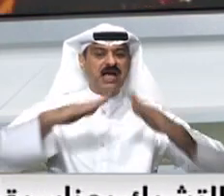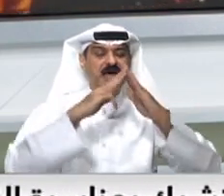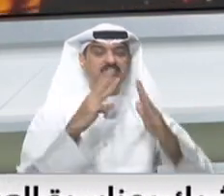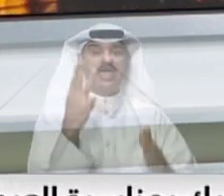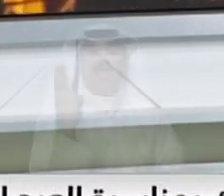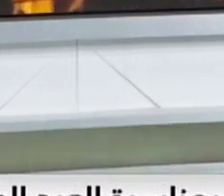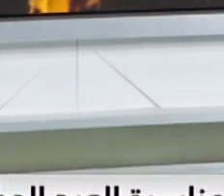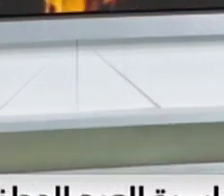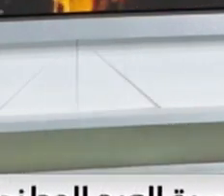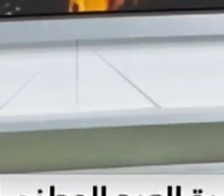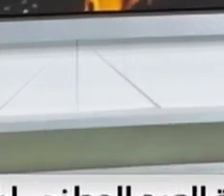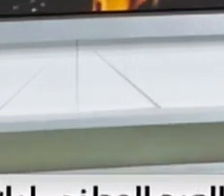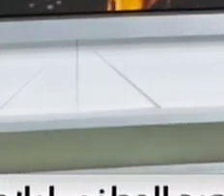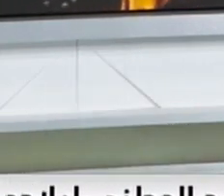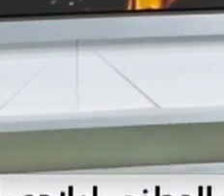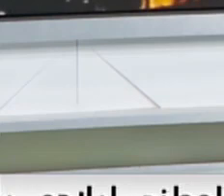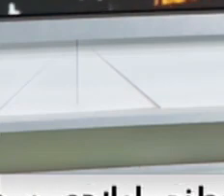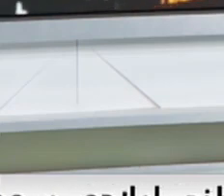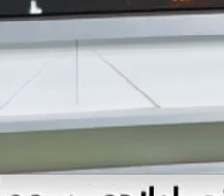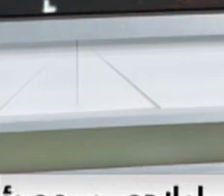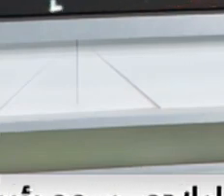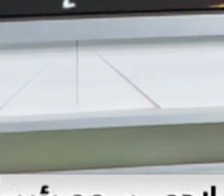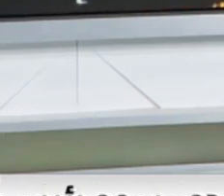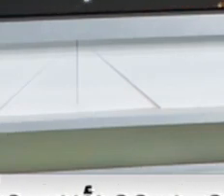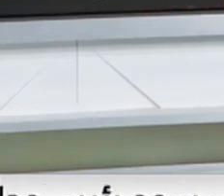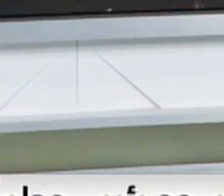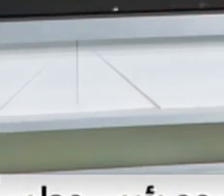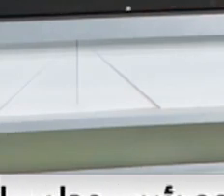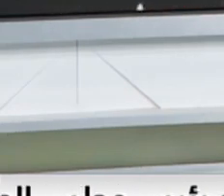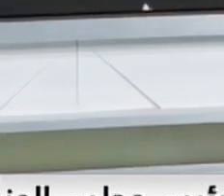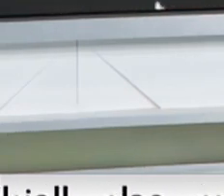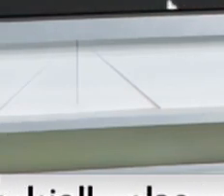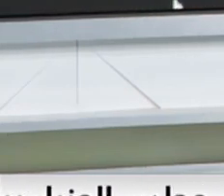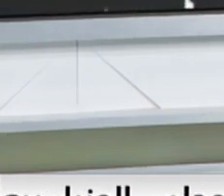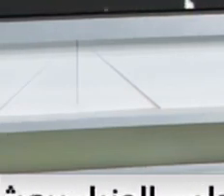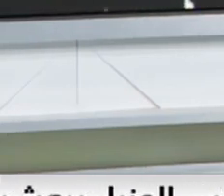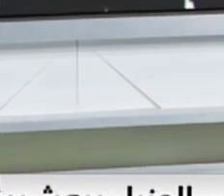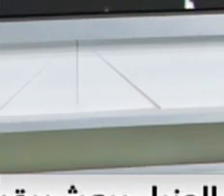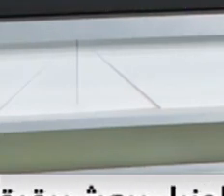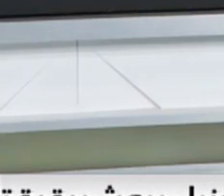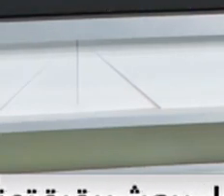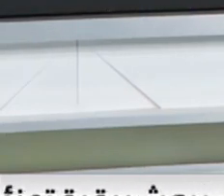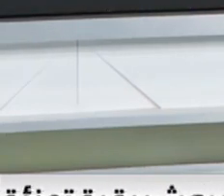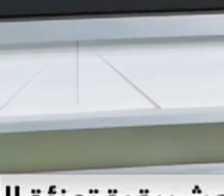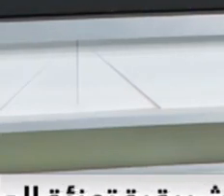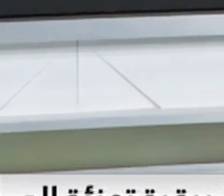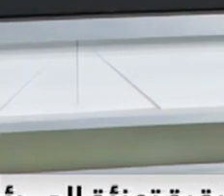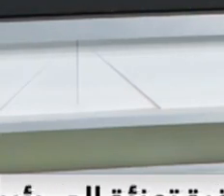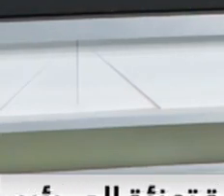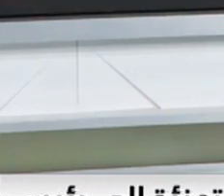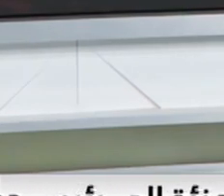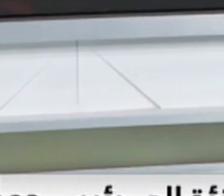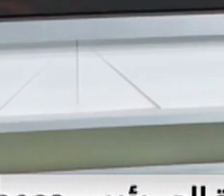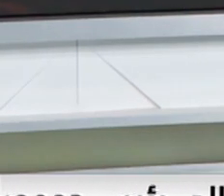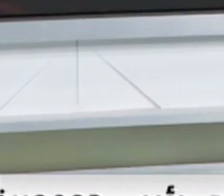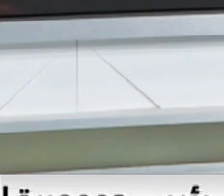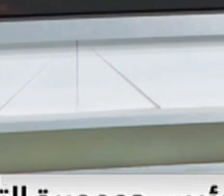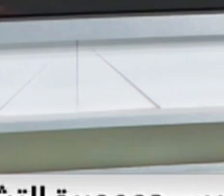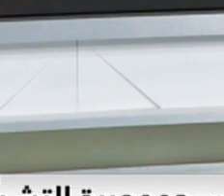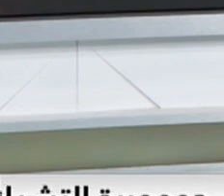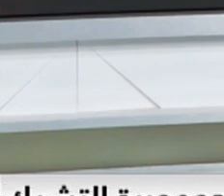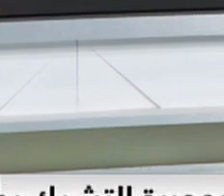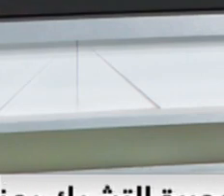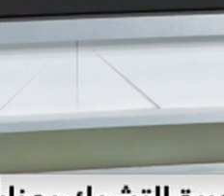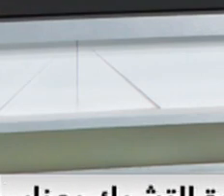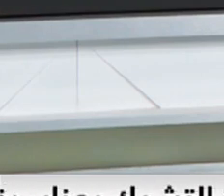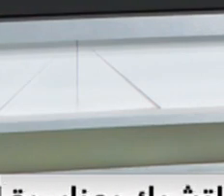إلى 28 درجة مئوية، وتنخفض نوعا ما عن هذه المعدلات على المناطق الحدودية. رياح شمالية غربية